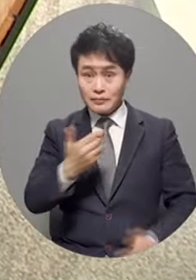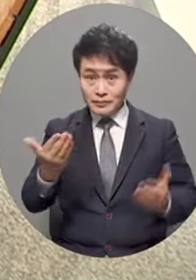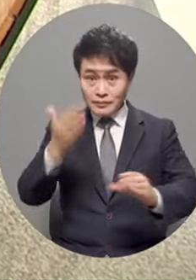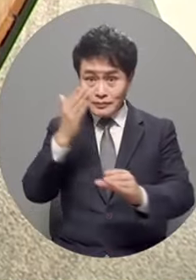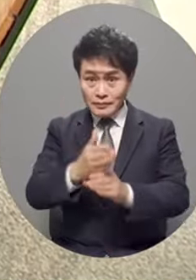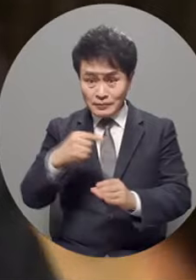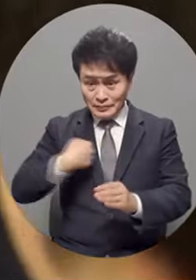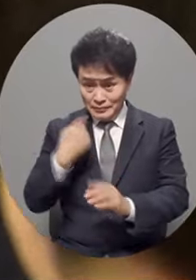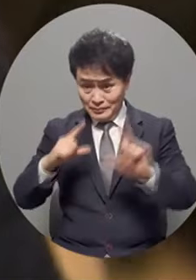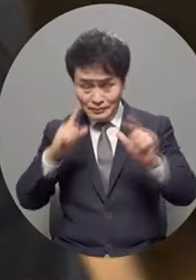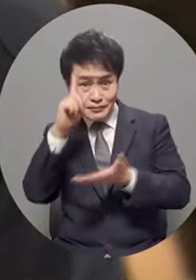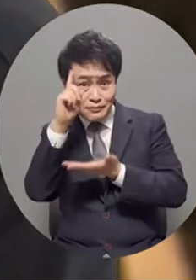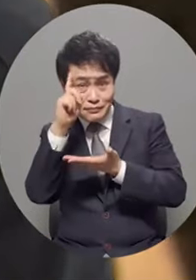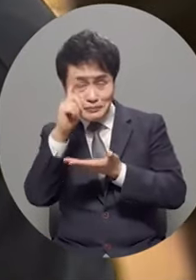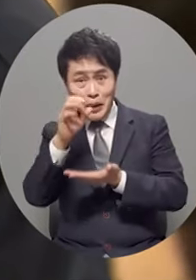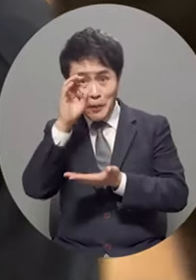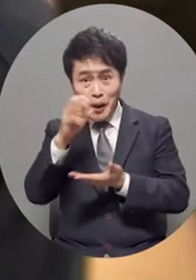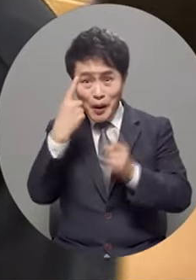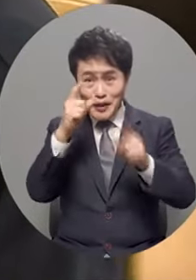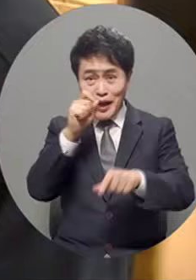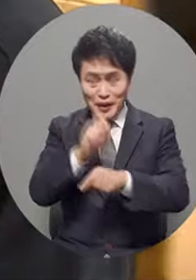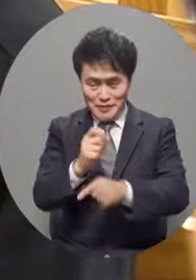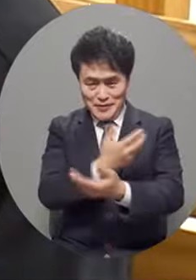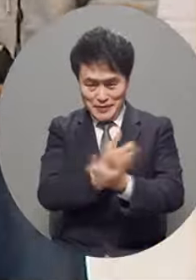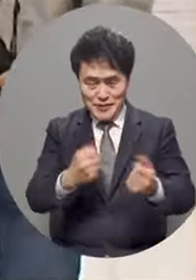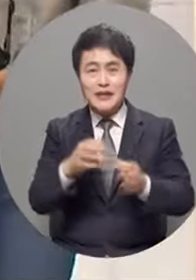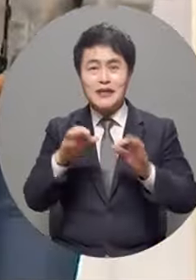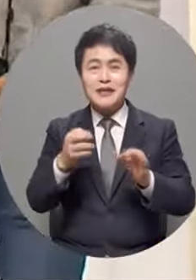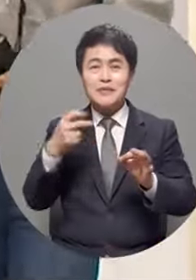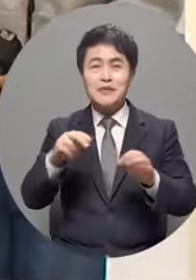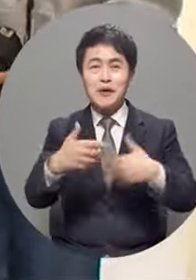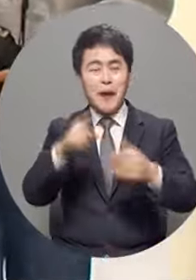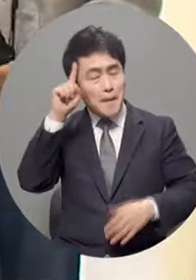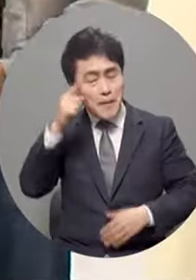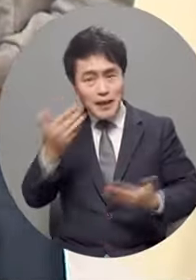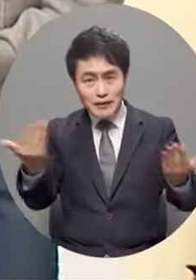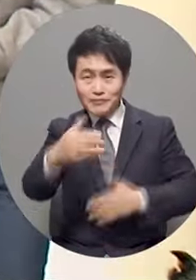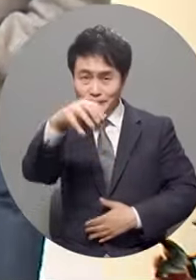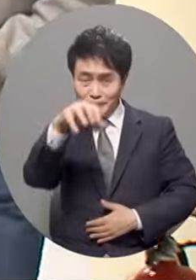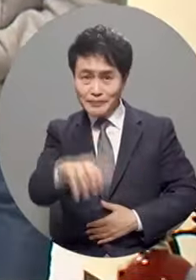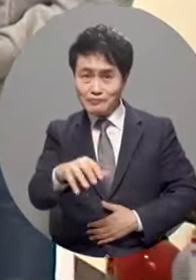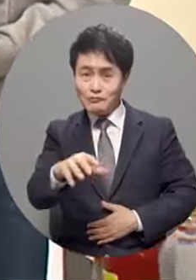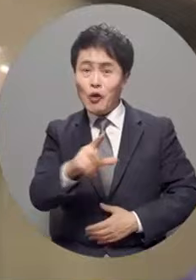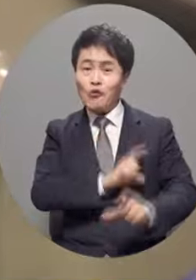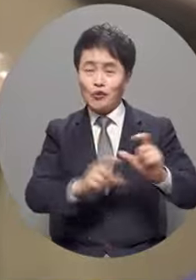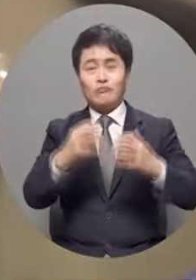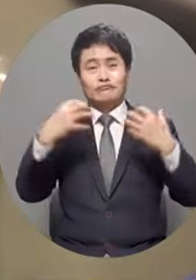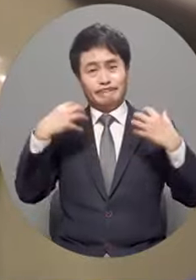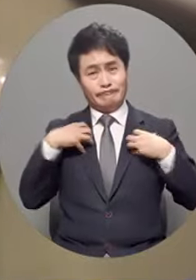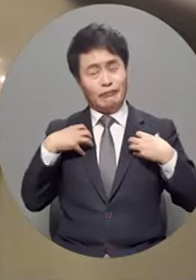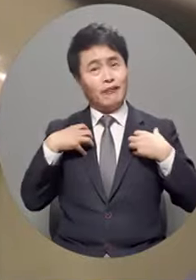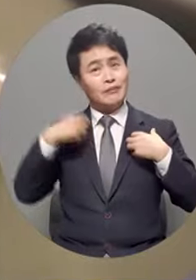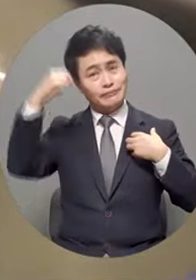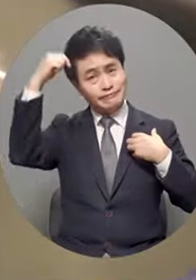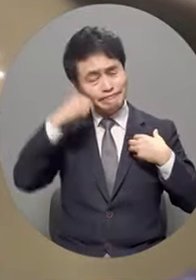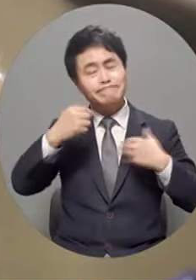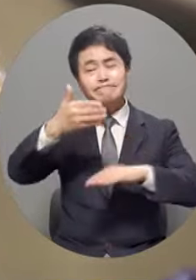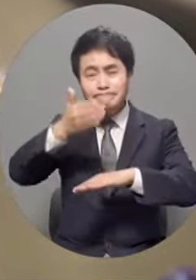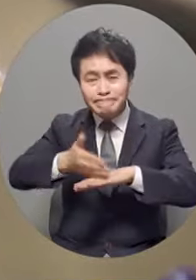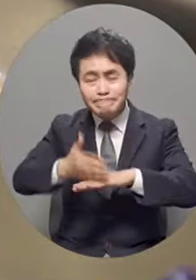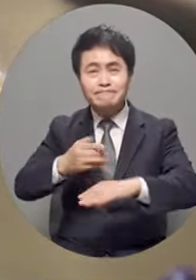자신의 모습이 찍힌 사진을 본 대학 직원 김성훈 씨. 매일 출근하는 일터지만 더 책임감을 갖게 된다며 고마움을